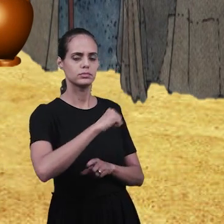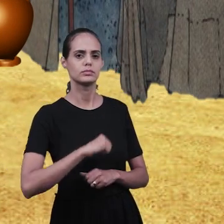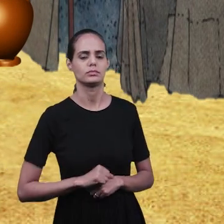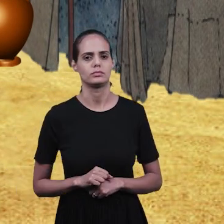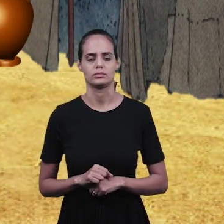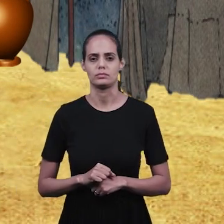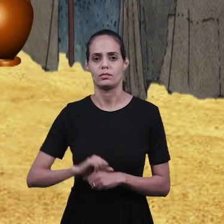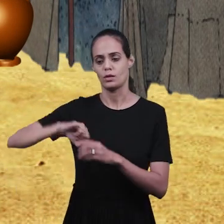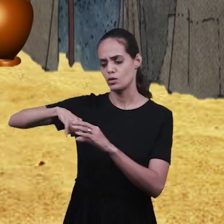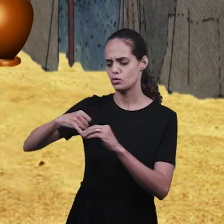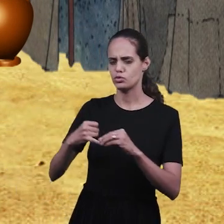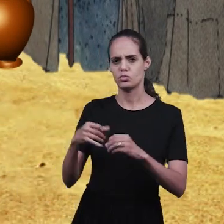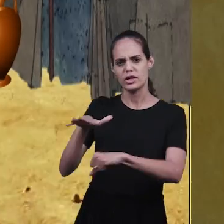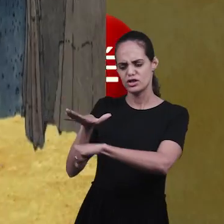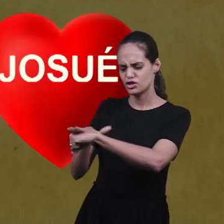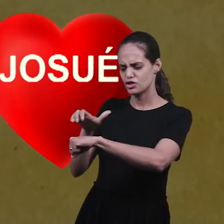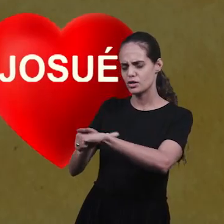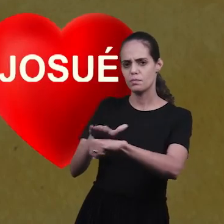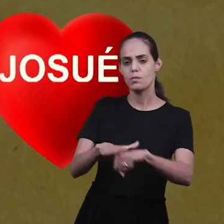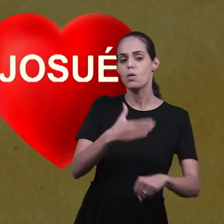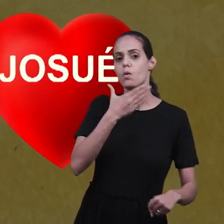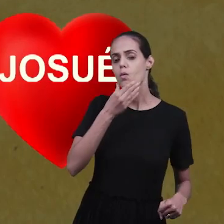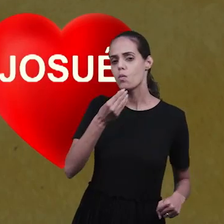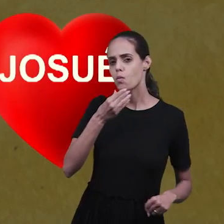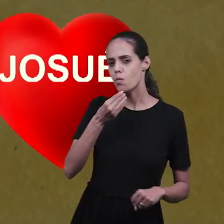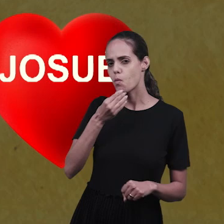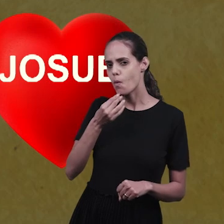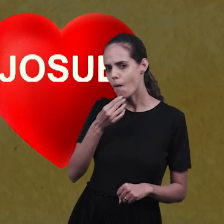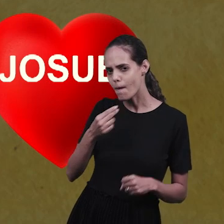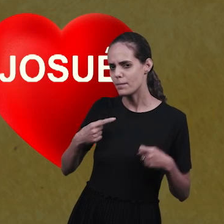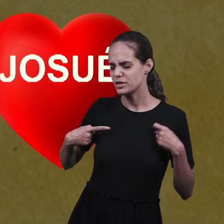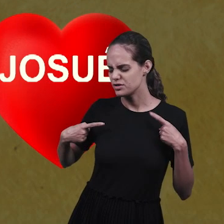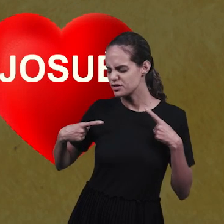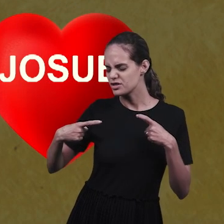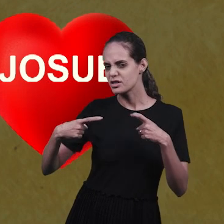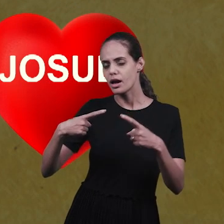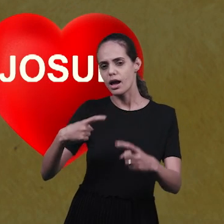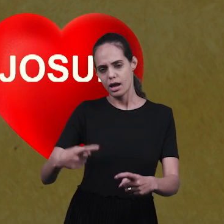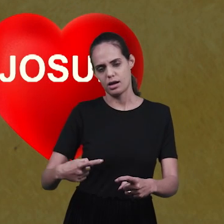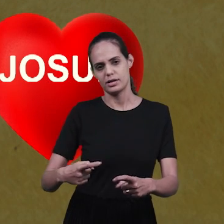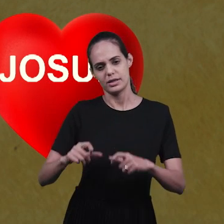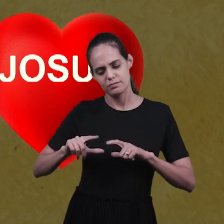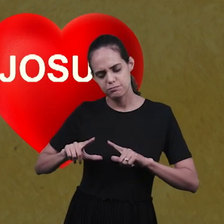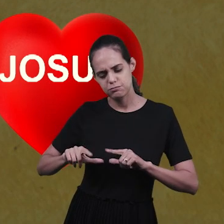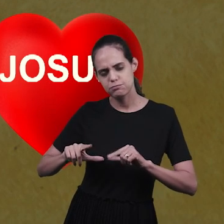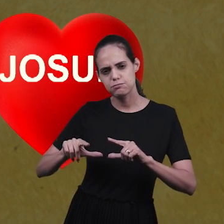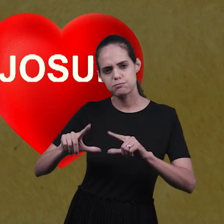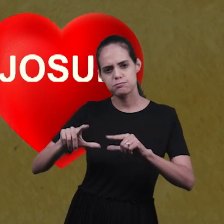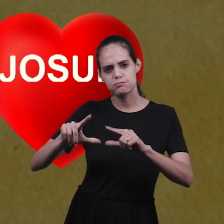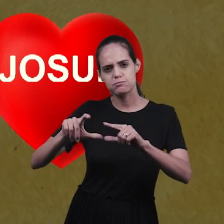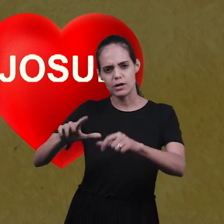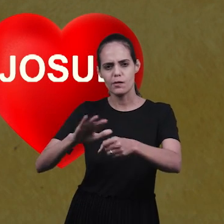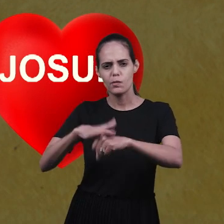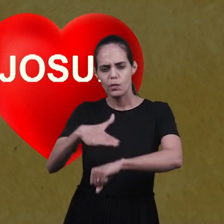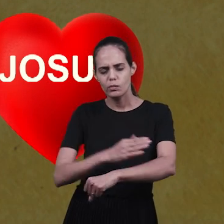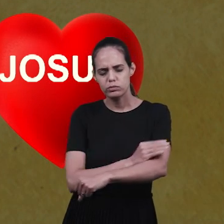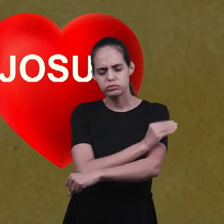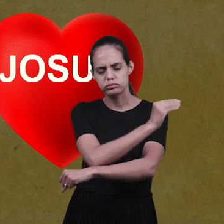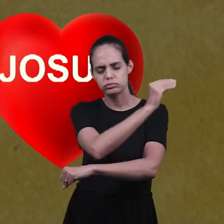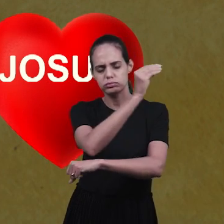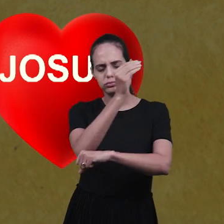alors a rassemblé tous les hommes de guerre. Ils ont voyagé toute la nuit. Ils sont arrivés jusqu'à la ville de